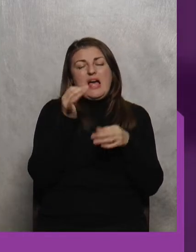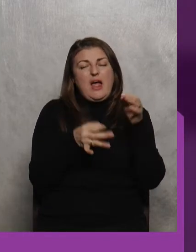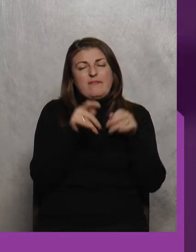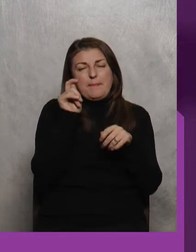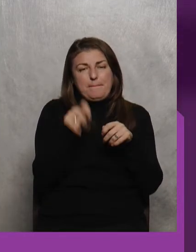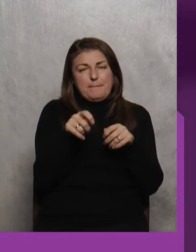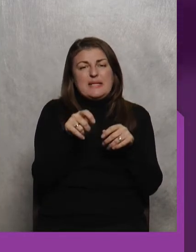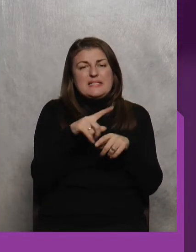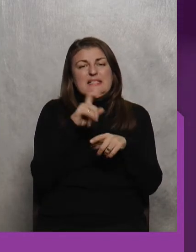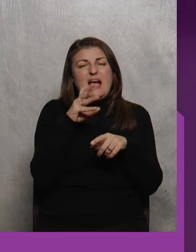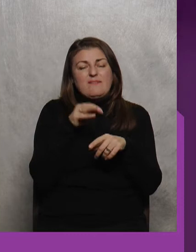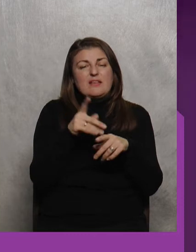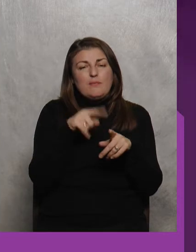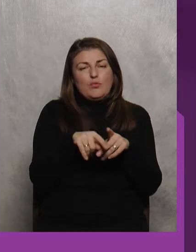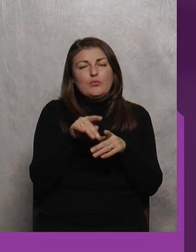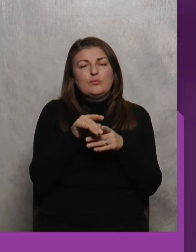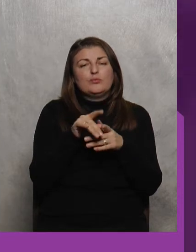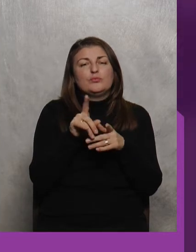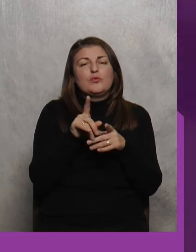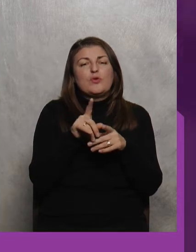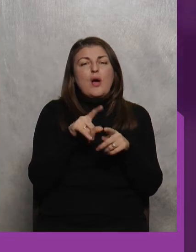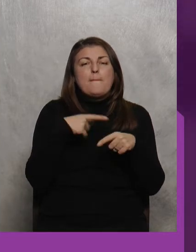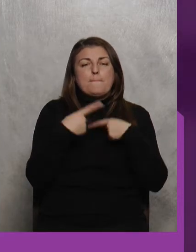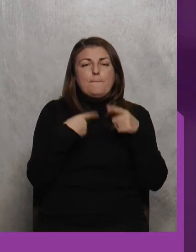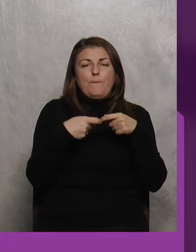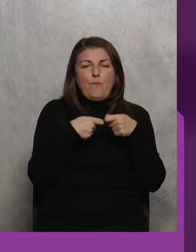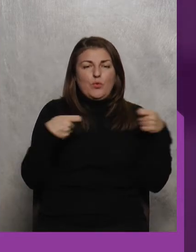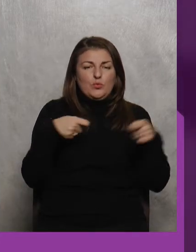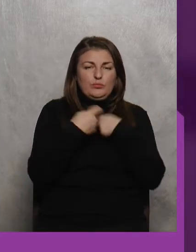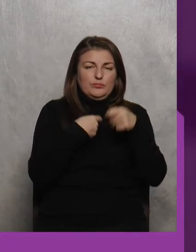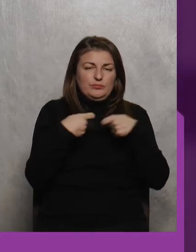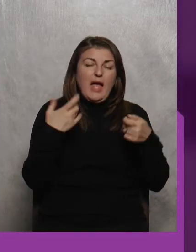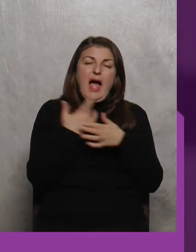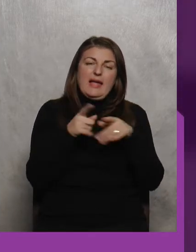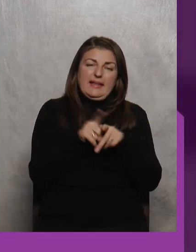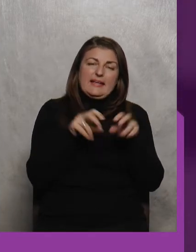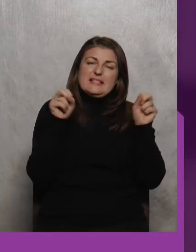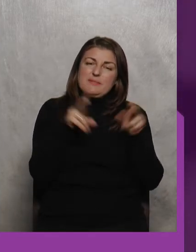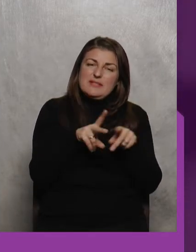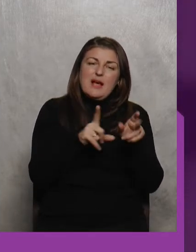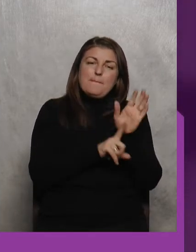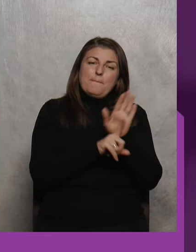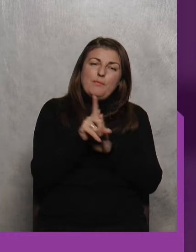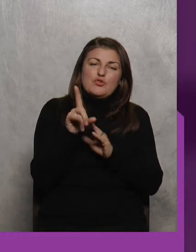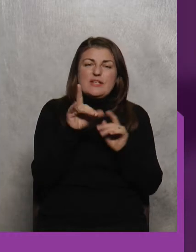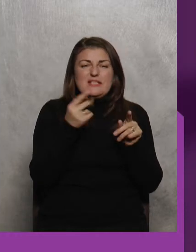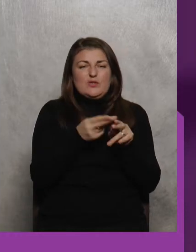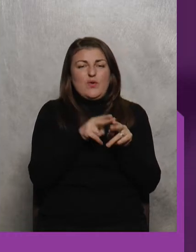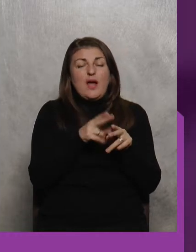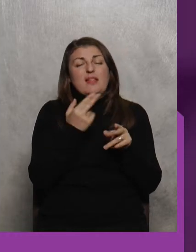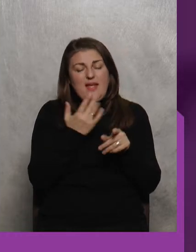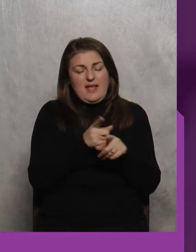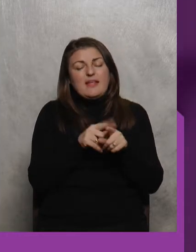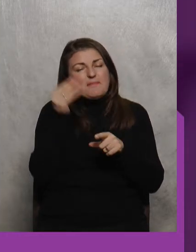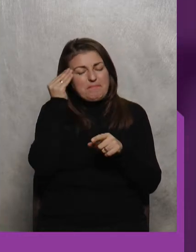призначає рефері-захват, це значить буде мотузкою зв'язувати. А є такі спортсмени, зв'язувати. Які навмисно кожен раз починають з цього? Так, да,